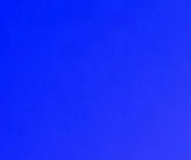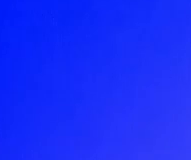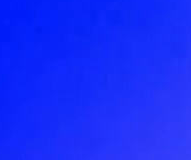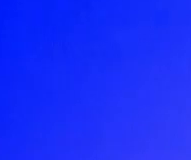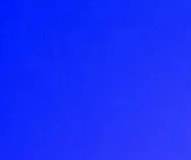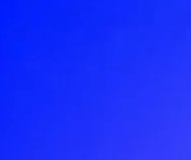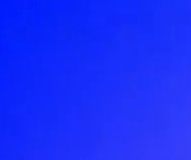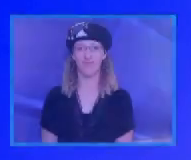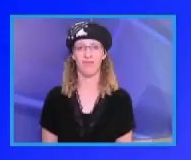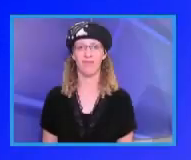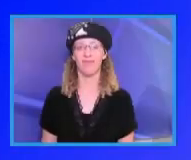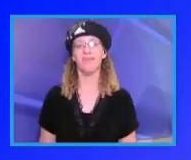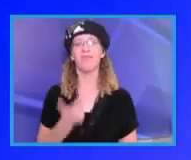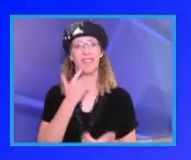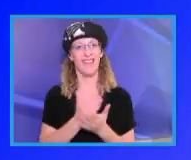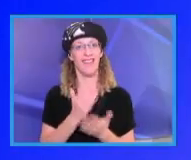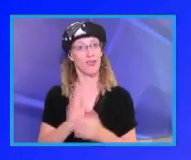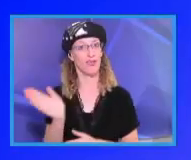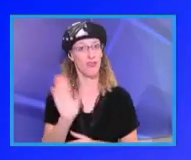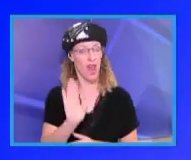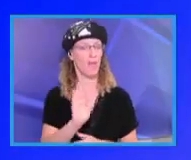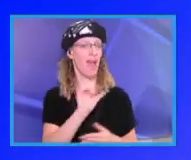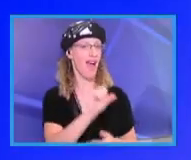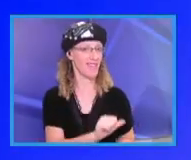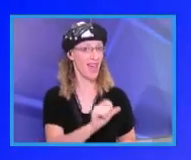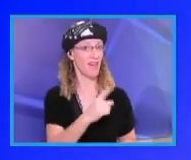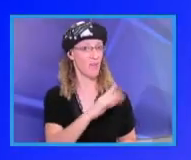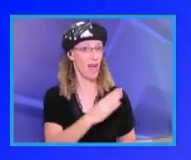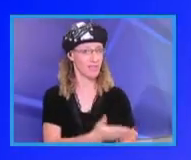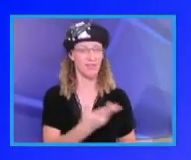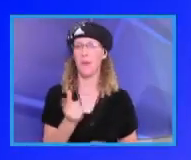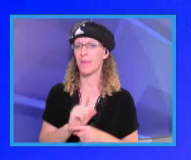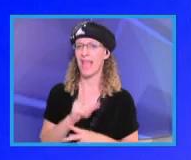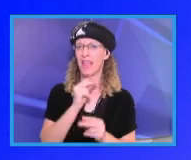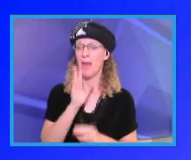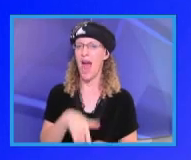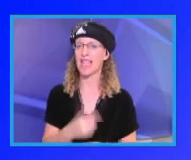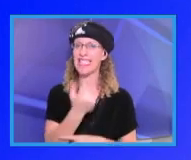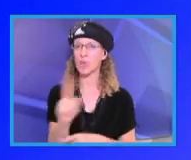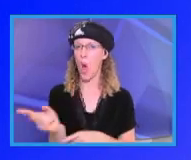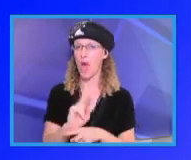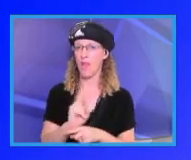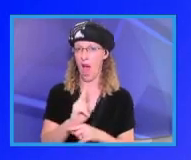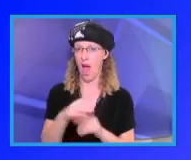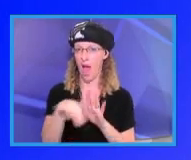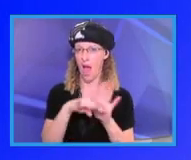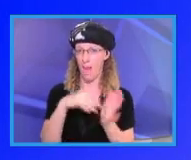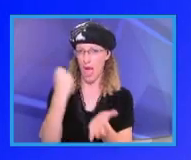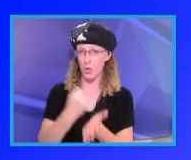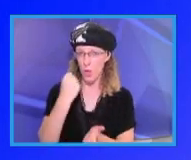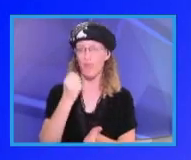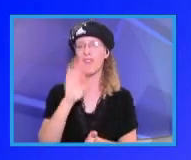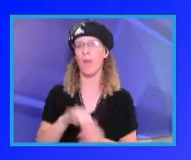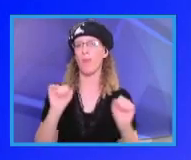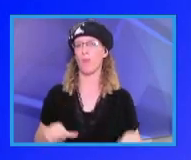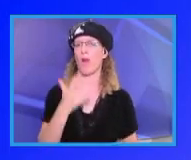שלום לבועז ארד ולאבנר פורט. מיד נדבר על חוק איסור הונאה בכשרות ועל מונופול הרבנות,